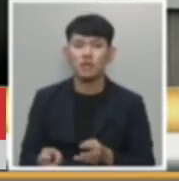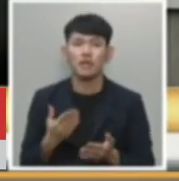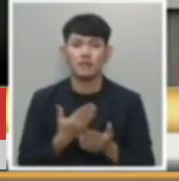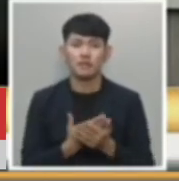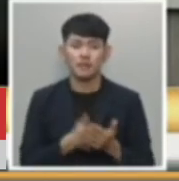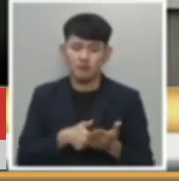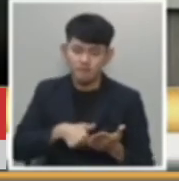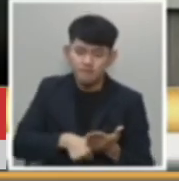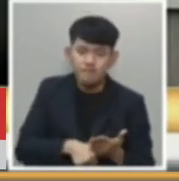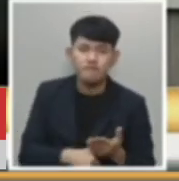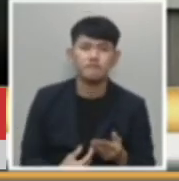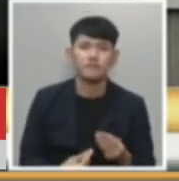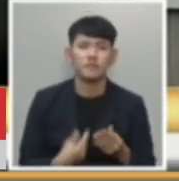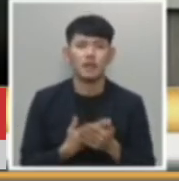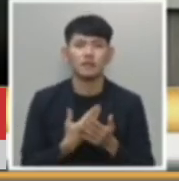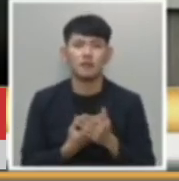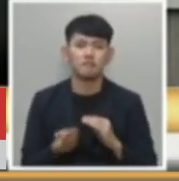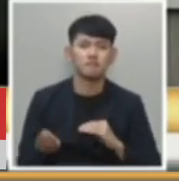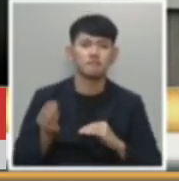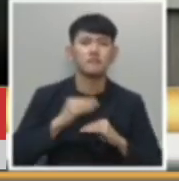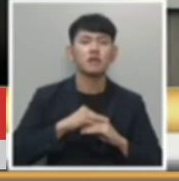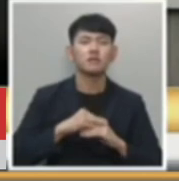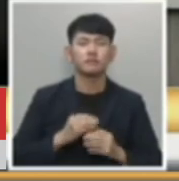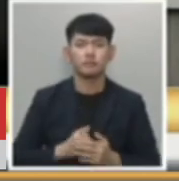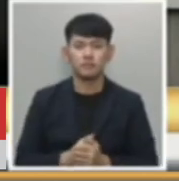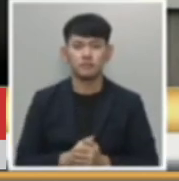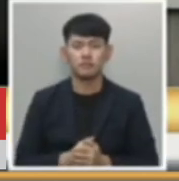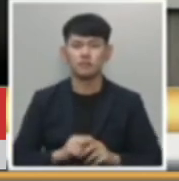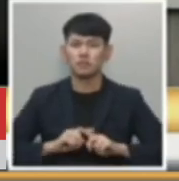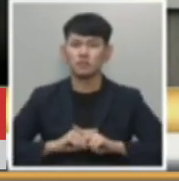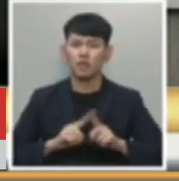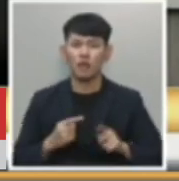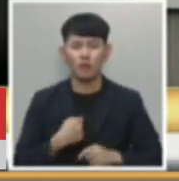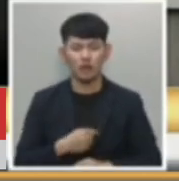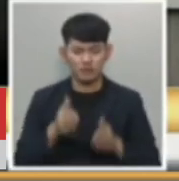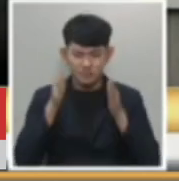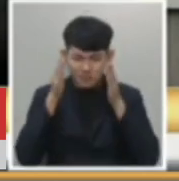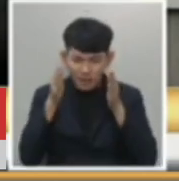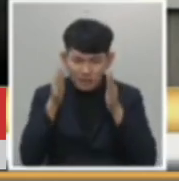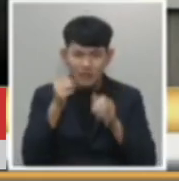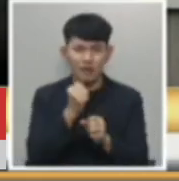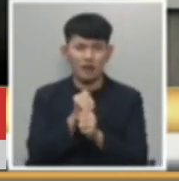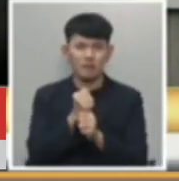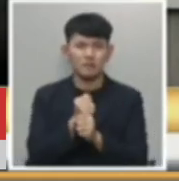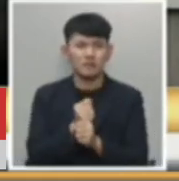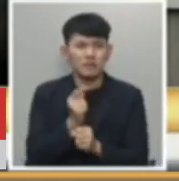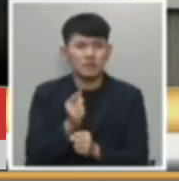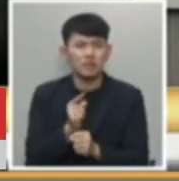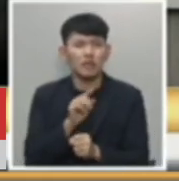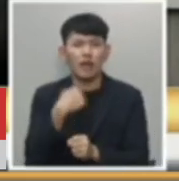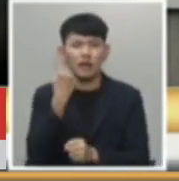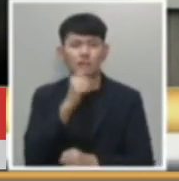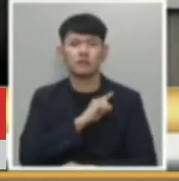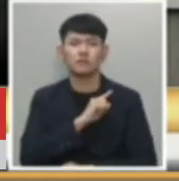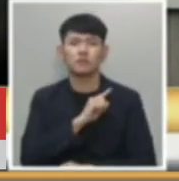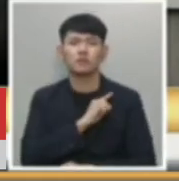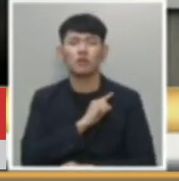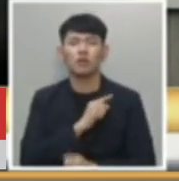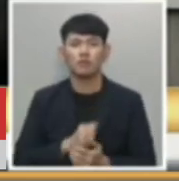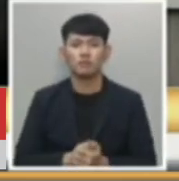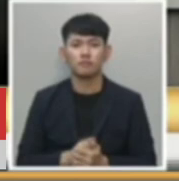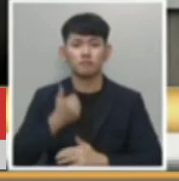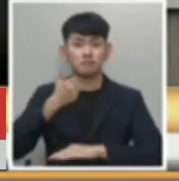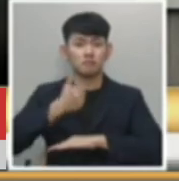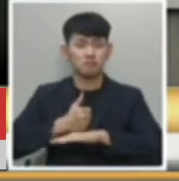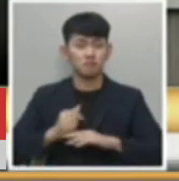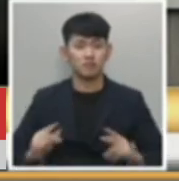ายได้ประกอบกับความตั้งใจจริงจังของผู้รับผิดชอบ คือรัฐมนตรีว่า